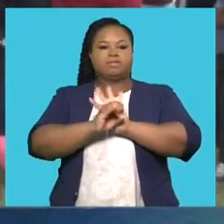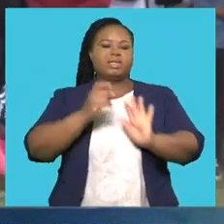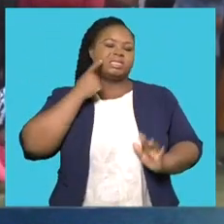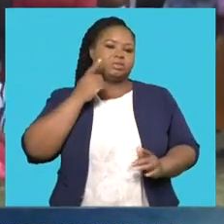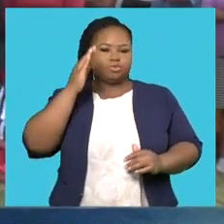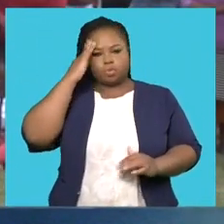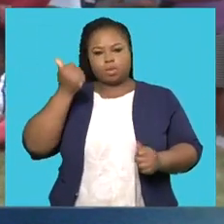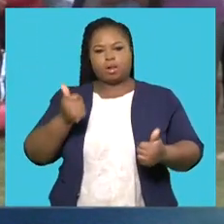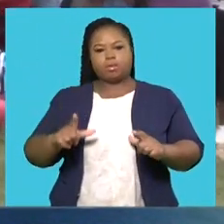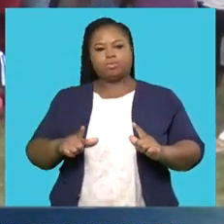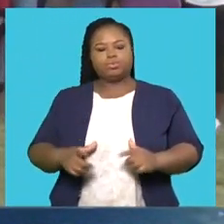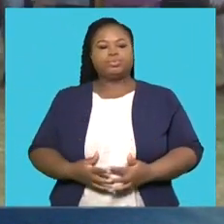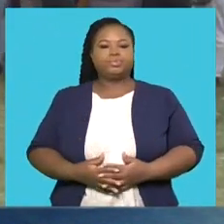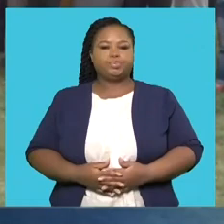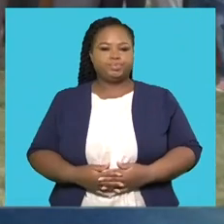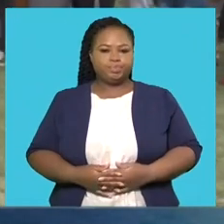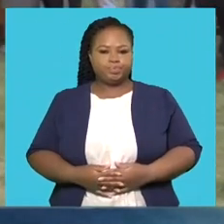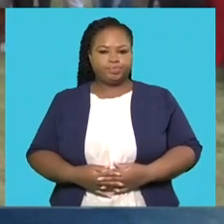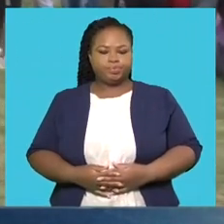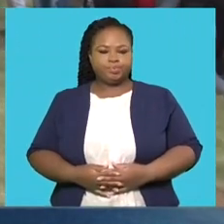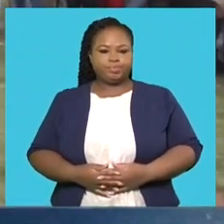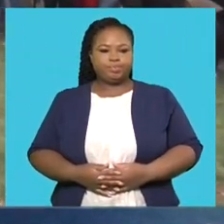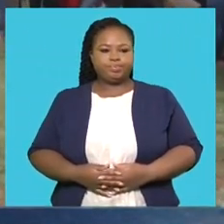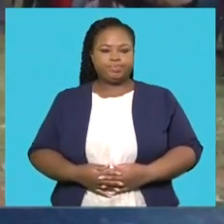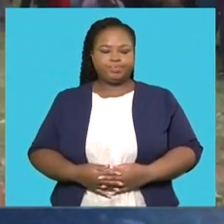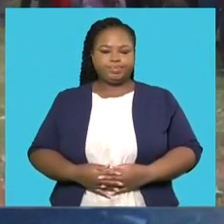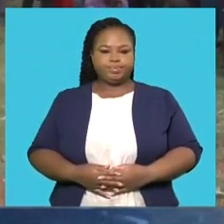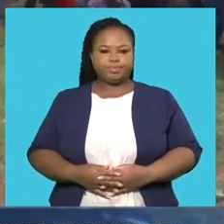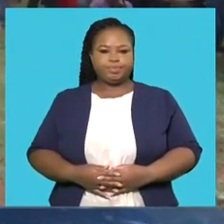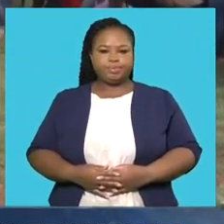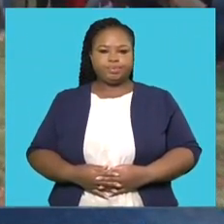Kwiindaba zeSoweto TV ndingunomzabalazo Mduka eTshepisong.